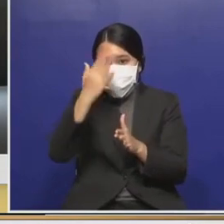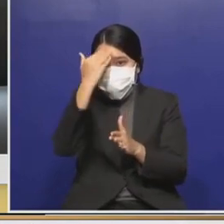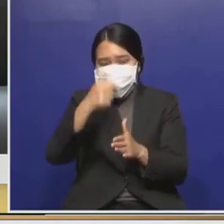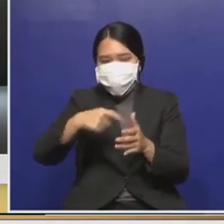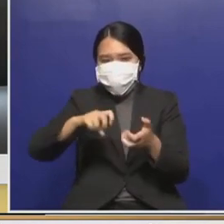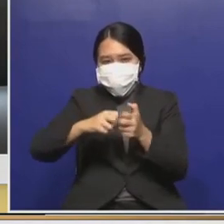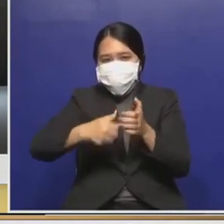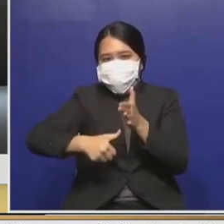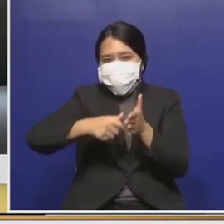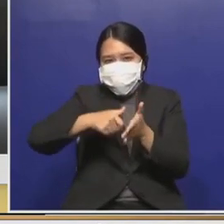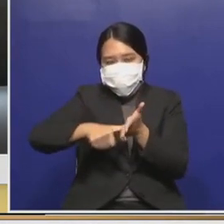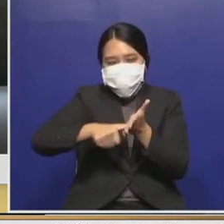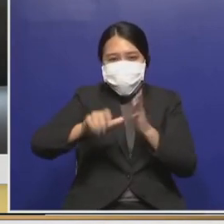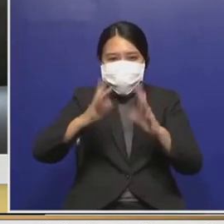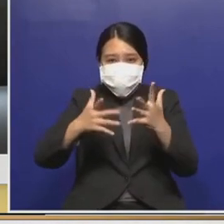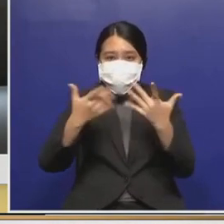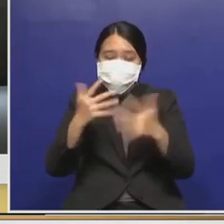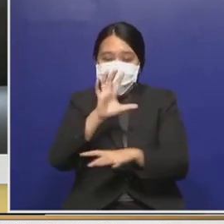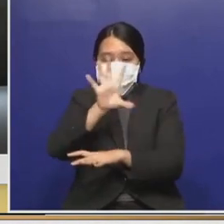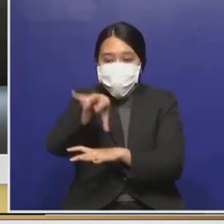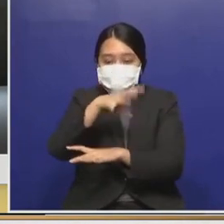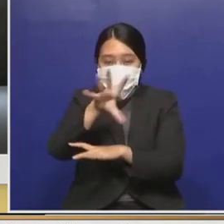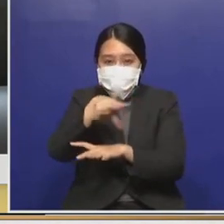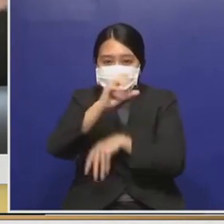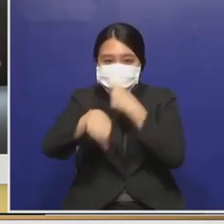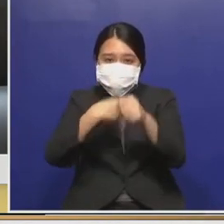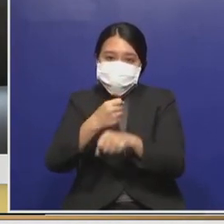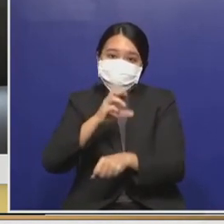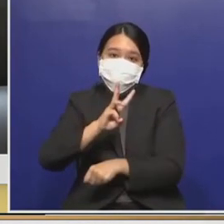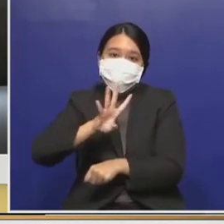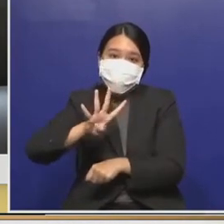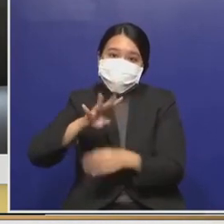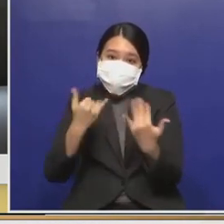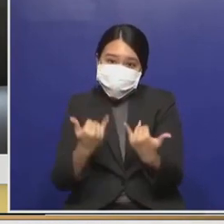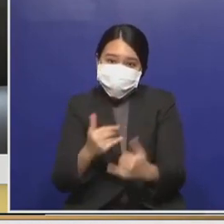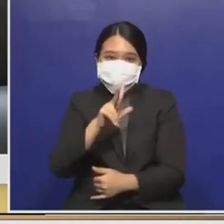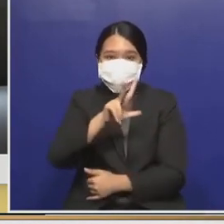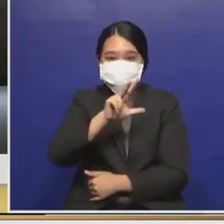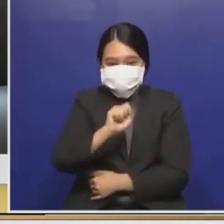หอกว่าปี 64 น